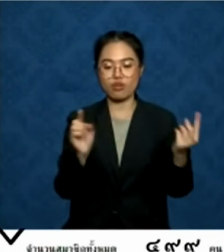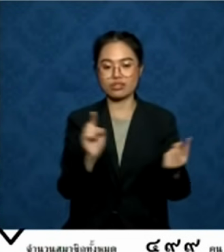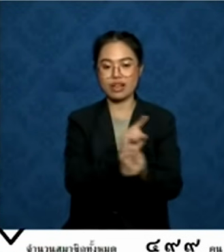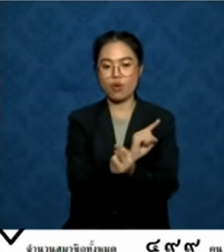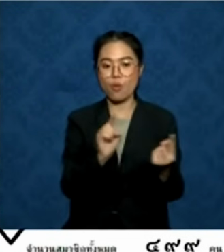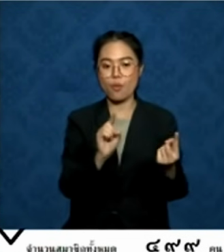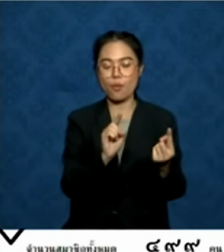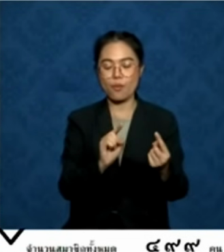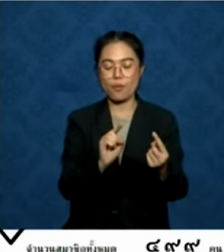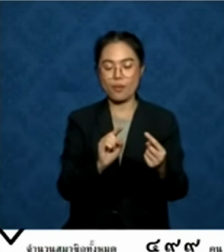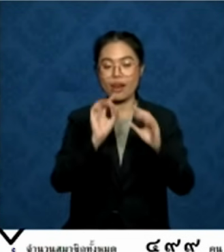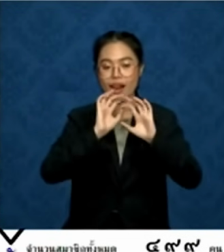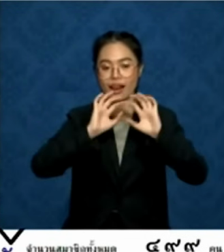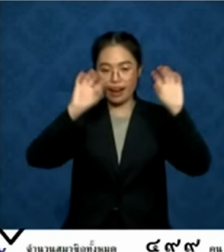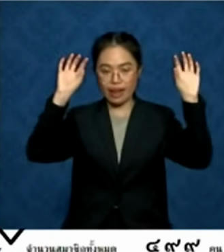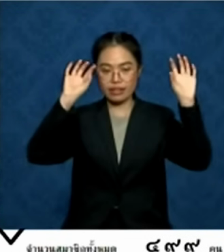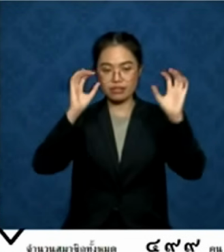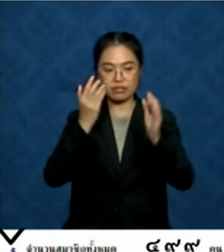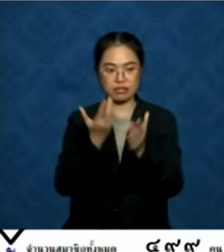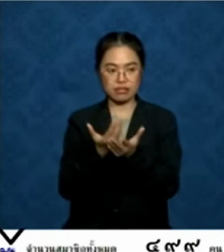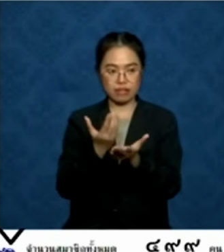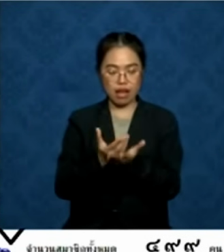รัฐบาลได้จัดสรรงบประมาณจำนวน